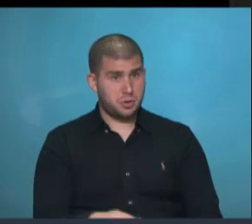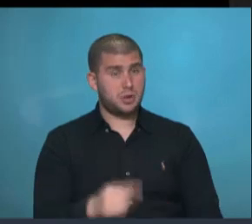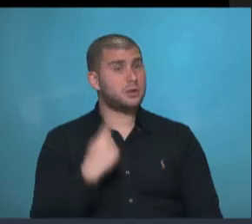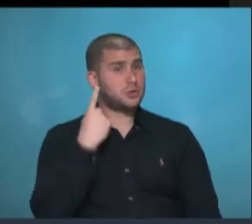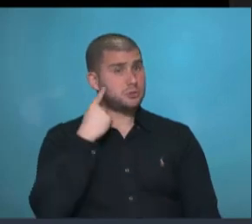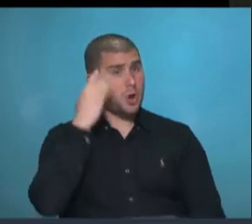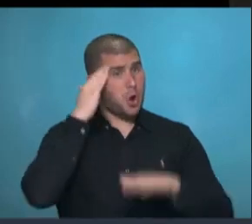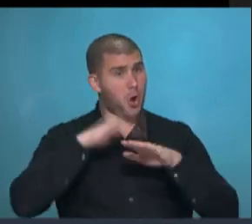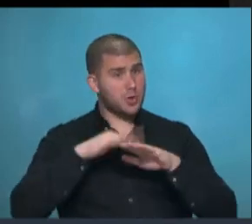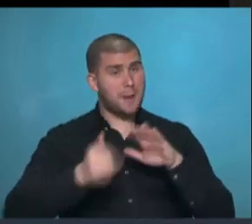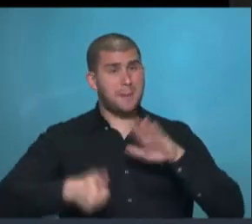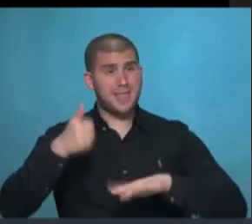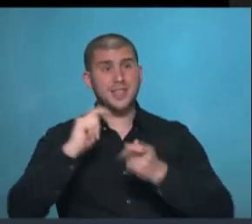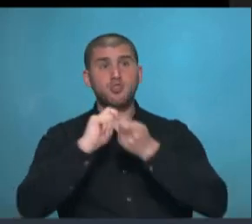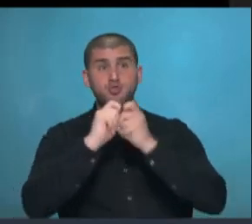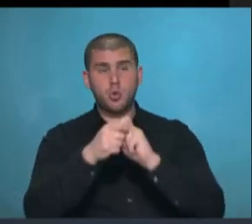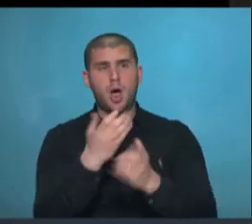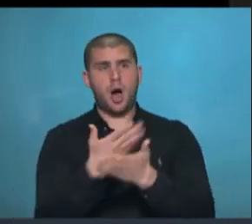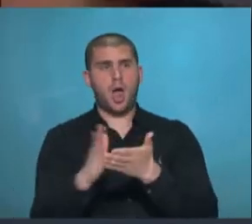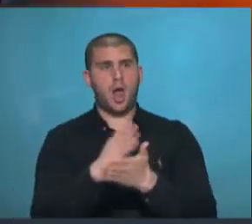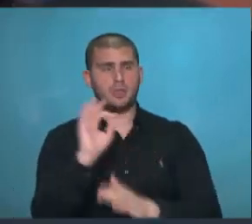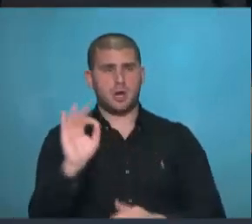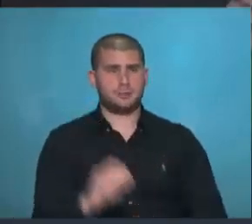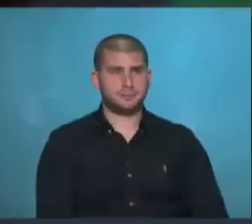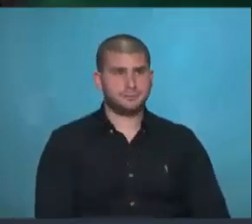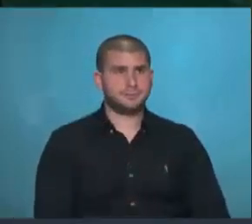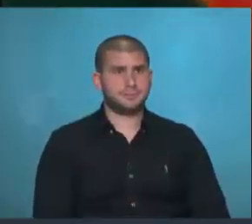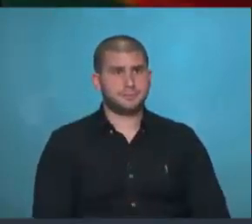הודעה מהנהלת שינוי על החלטתה.